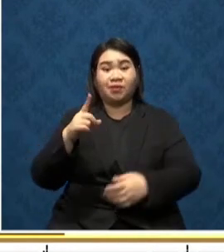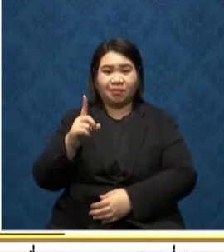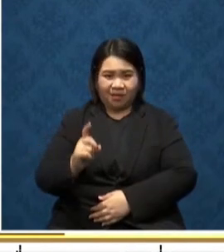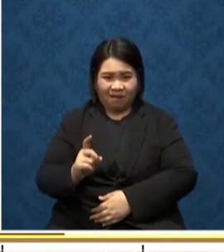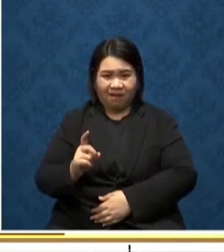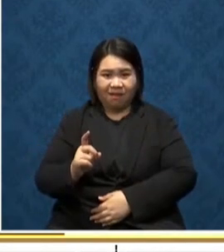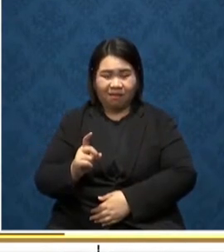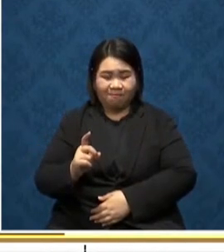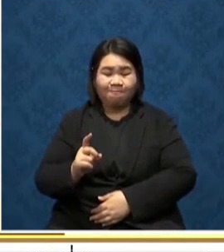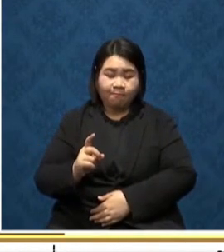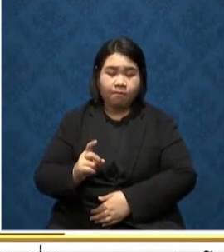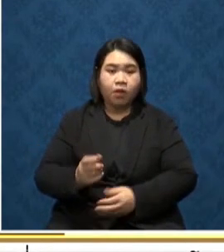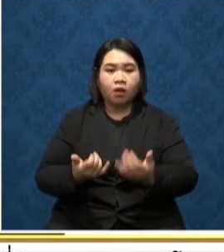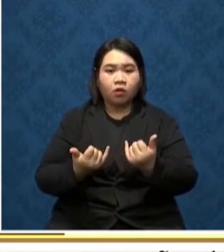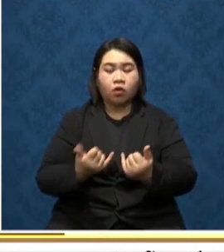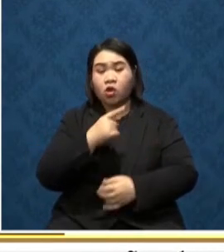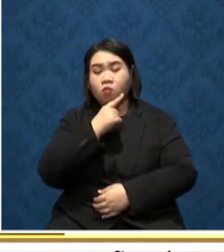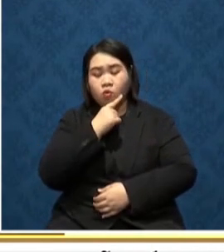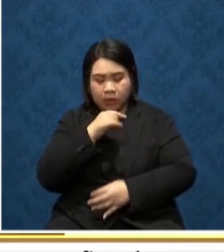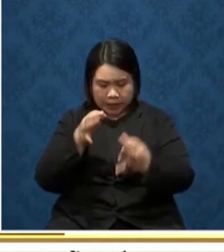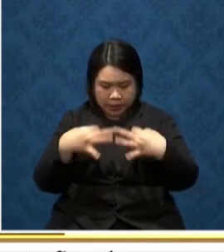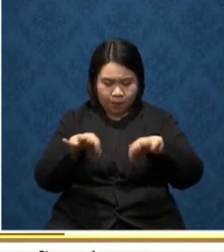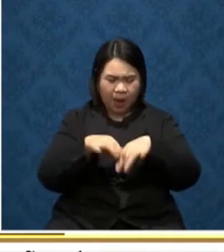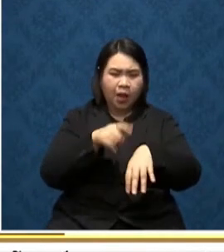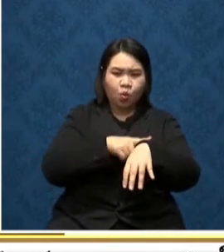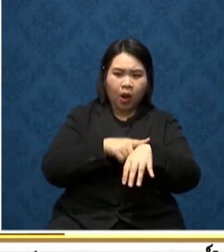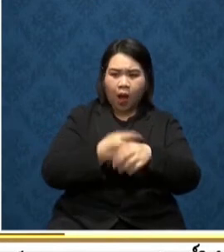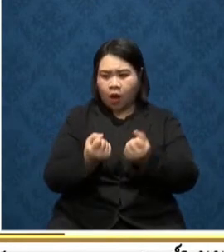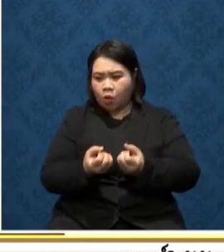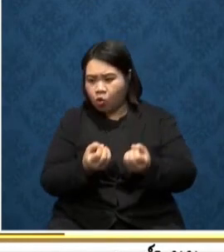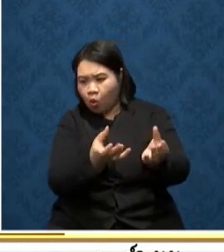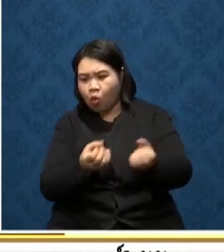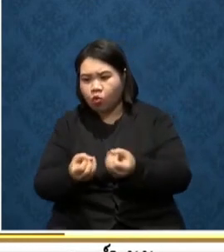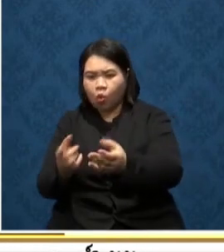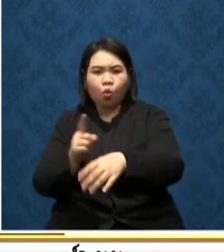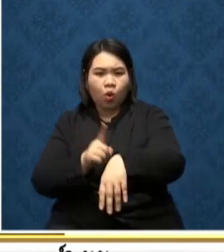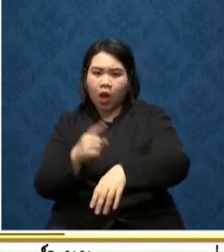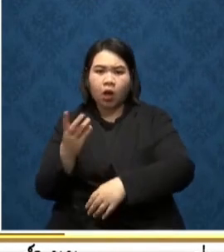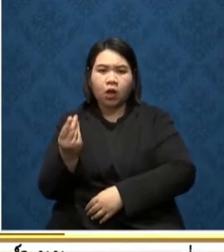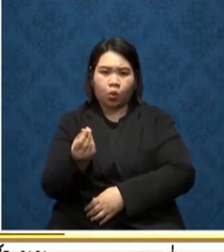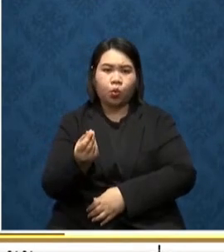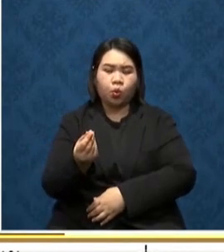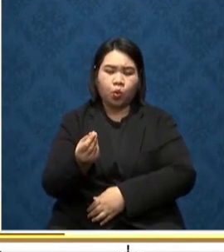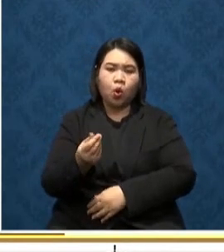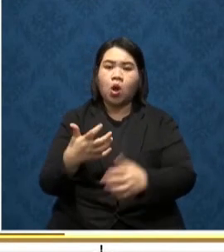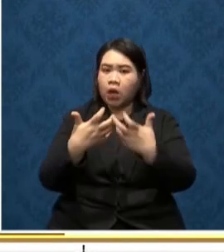้โดยง่ายถ้าเราไมสามารcs ห